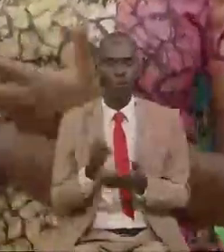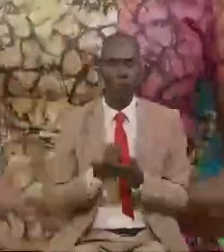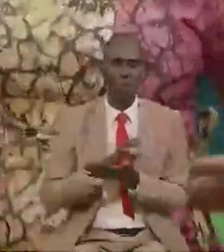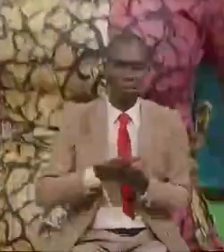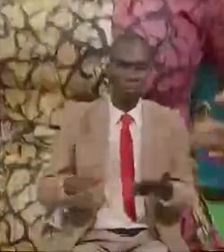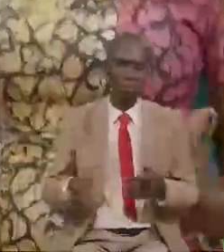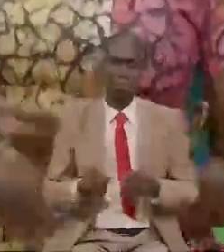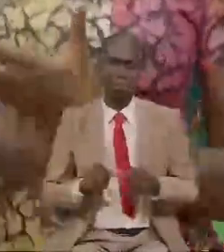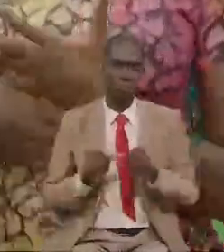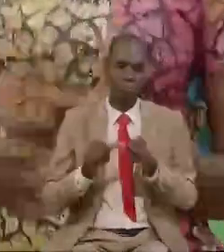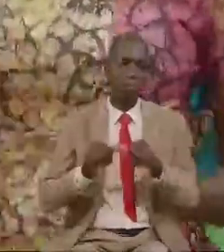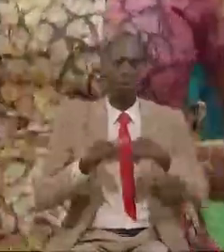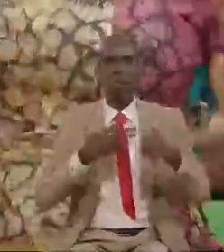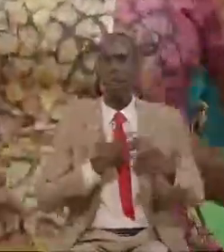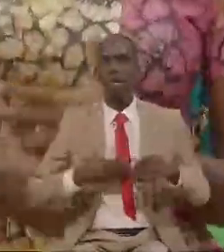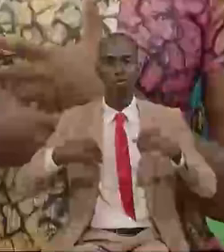solide,